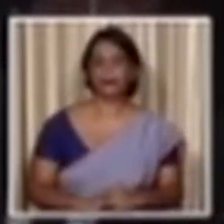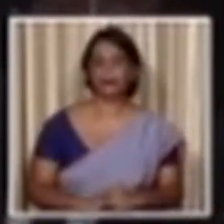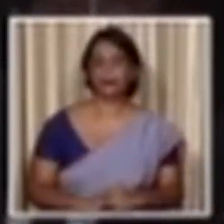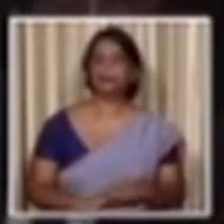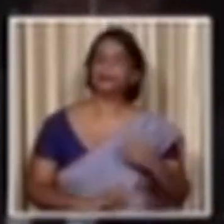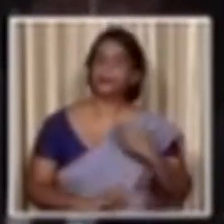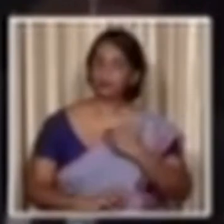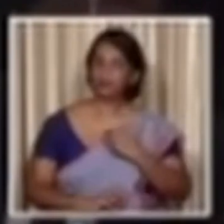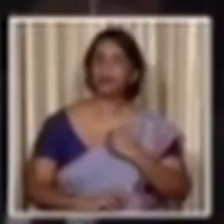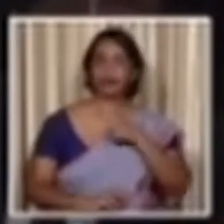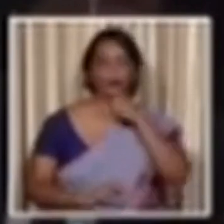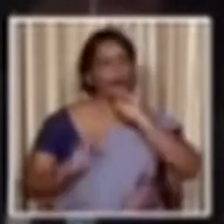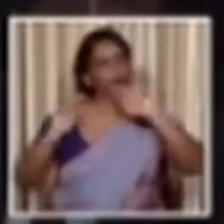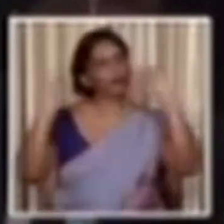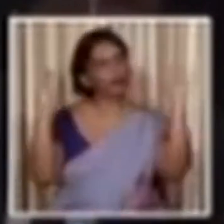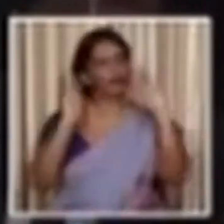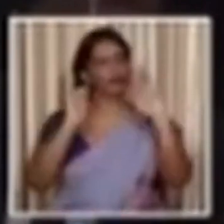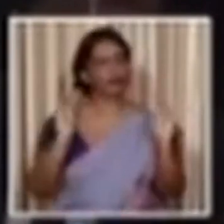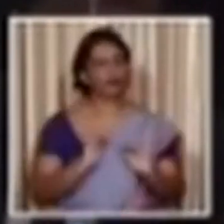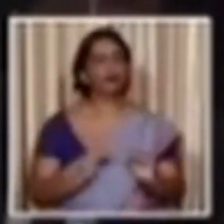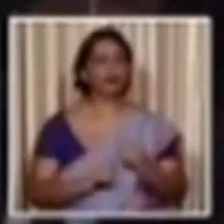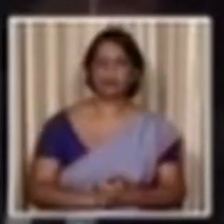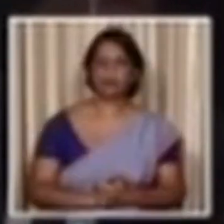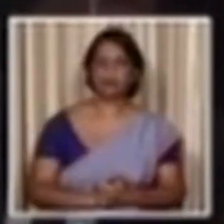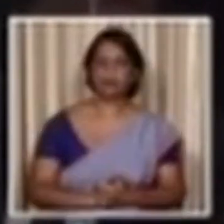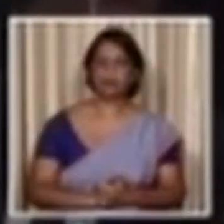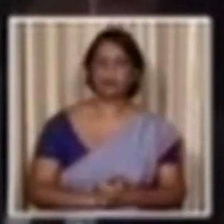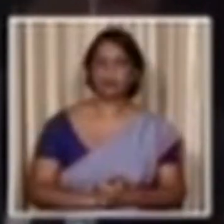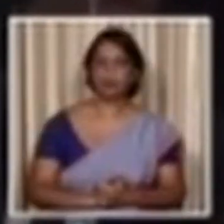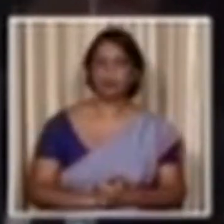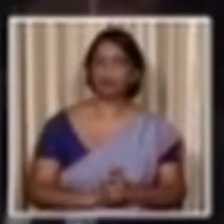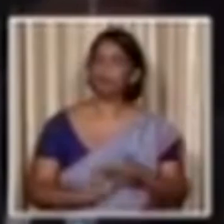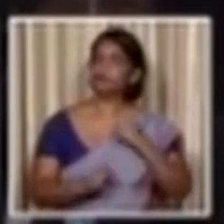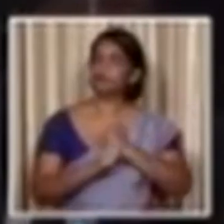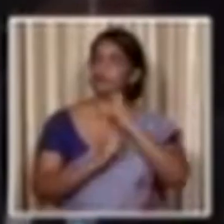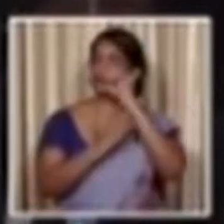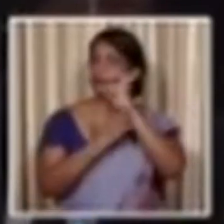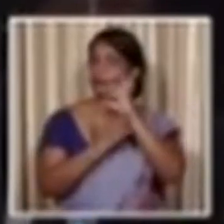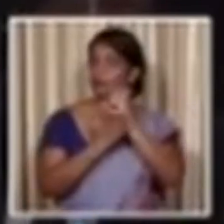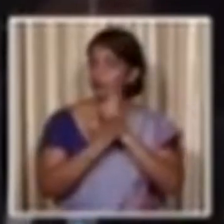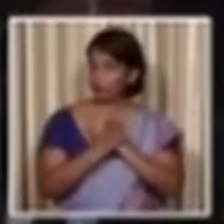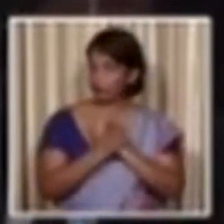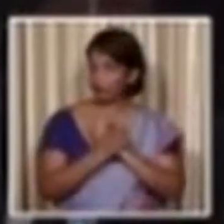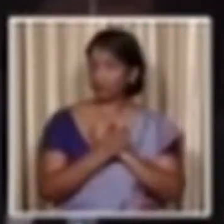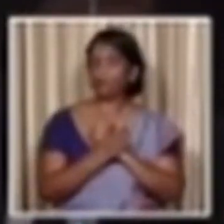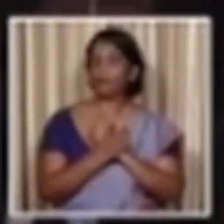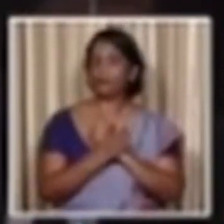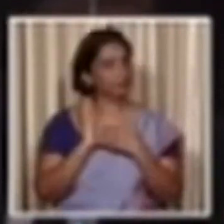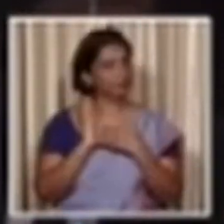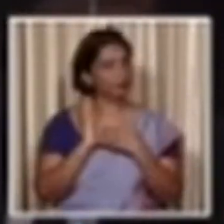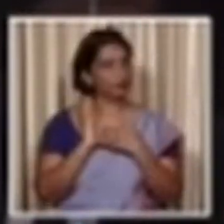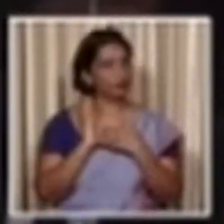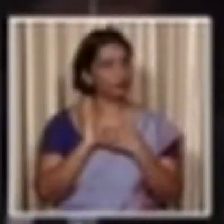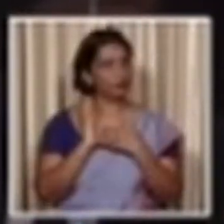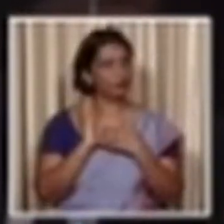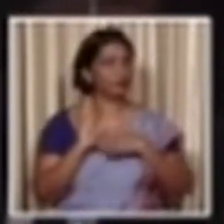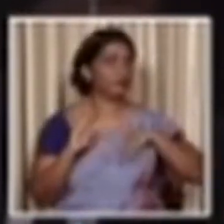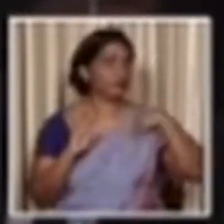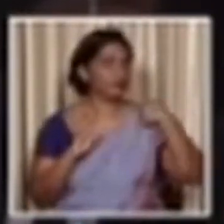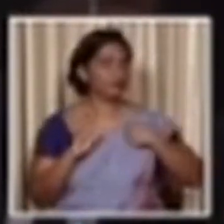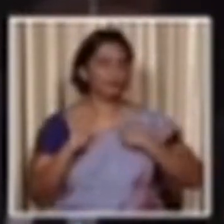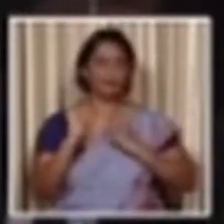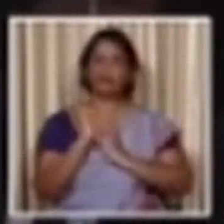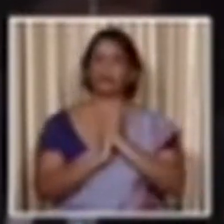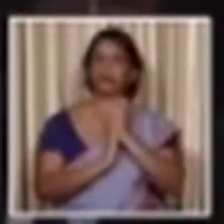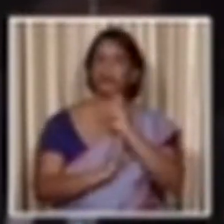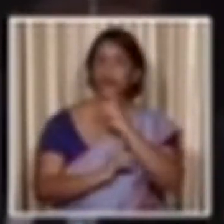මම සැකවින් කරුණු කීපයක් පමණක් ඉදිරිපත් කරනවා. ආණ්ඩුක්‍රම ව්‍යවස්ථාවේ ඒ පිළිබඳ මූලික